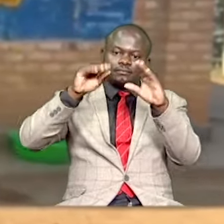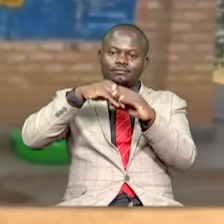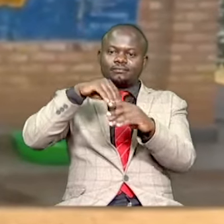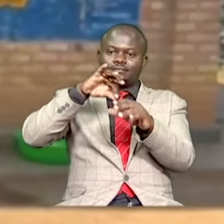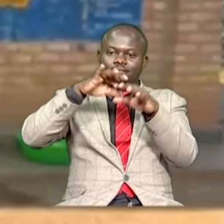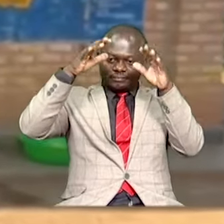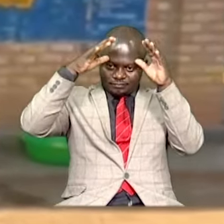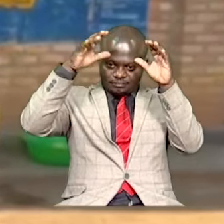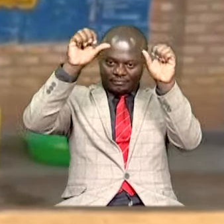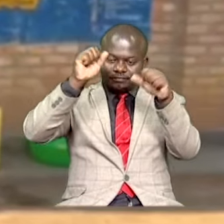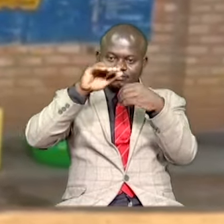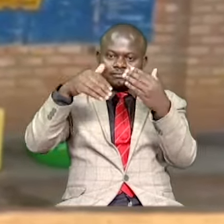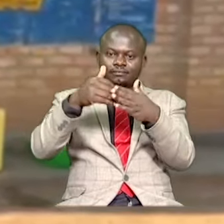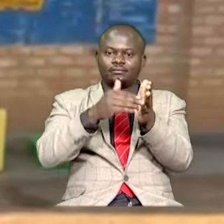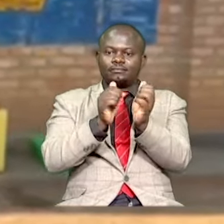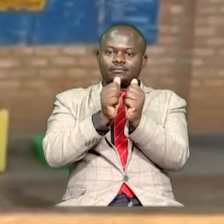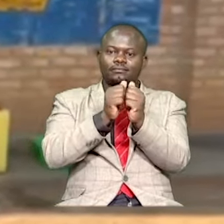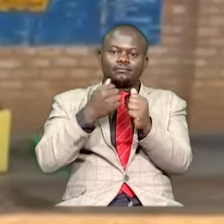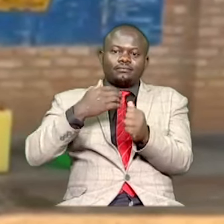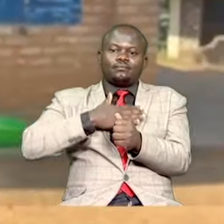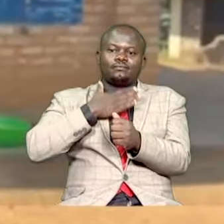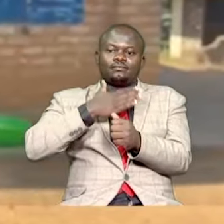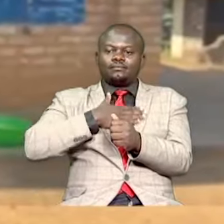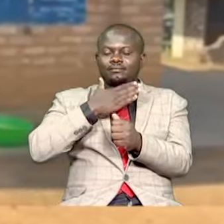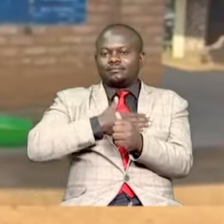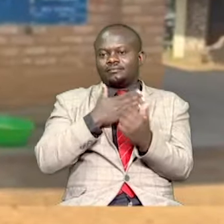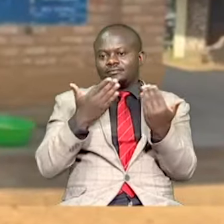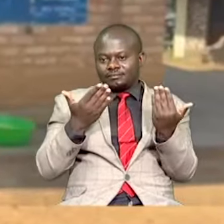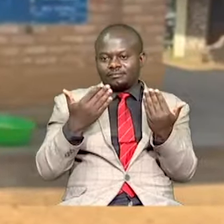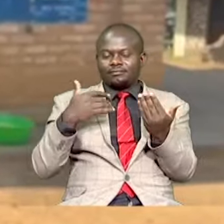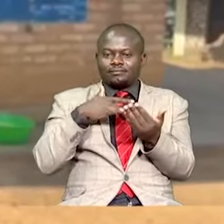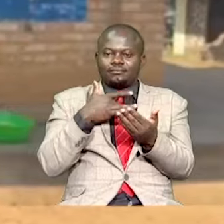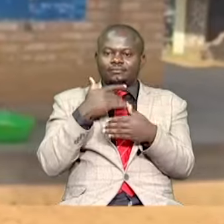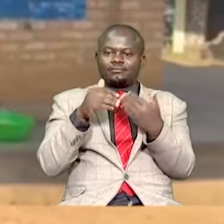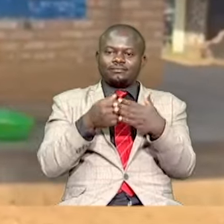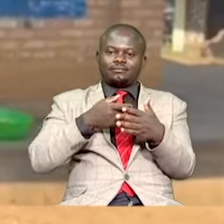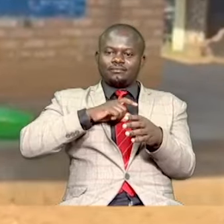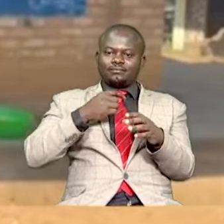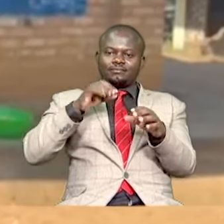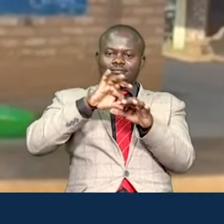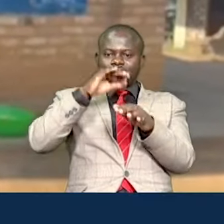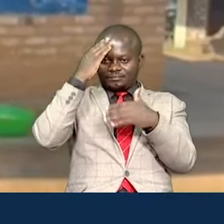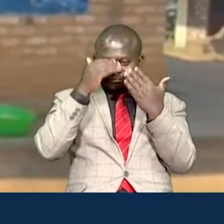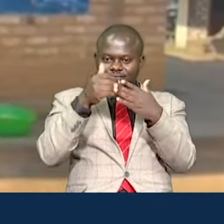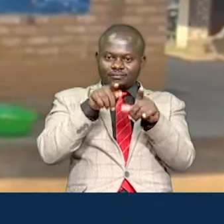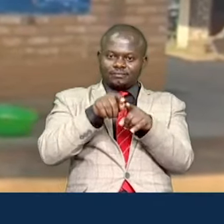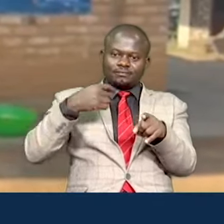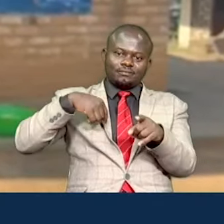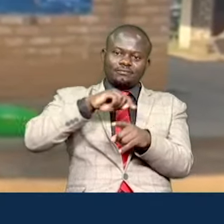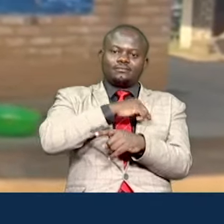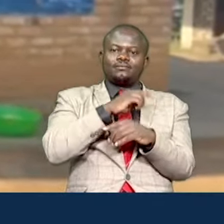y'umukuru w'igihugu ndetse n'abadepite numva binshimishije numvise bineshema kuza gutora kugira ngo nanjye nyine